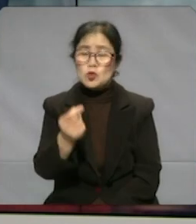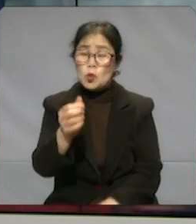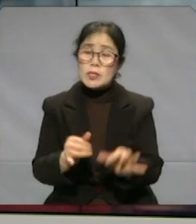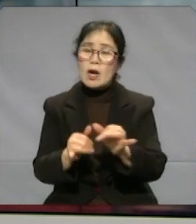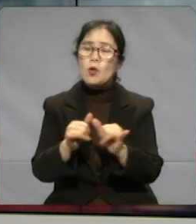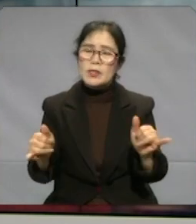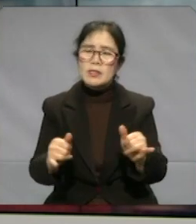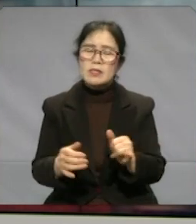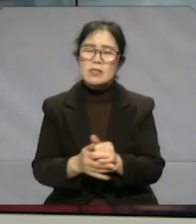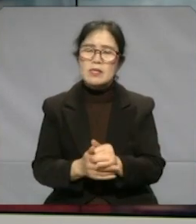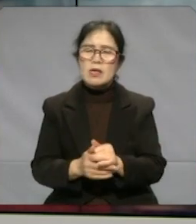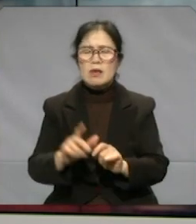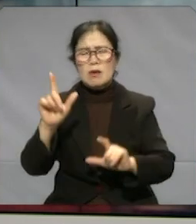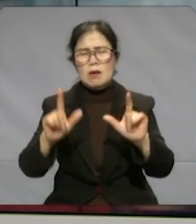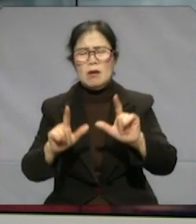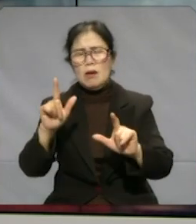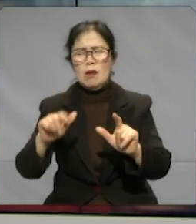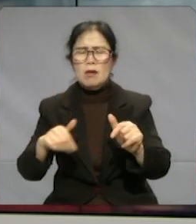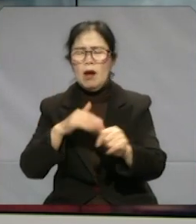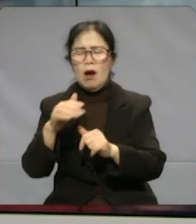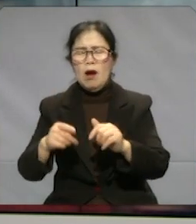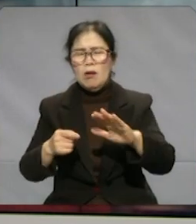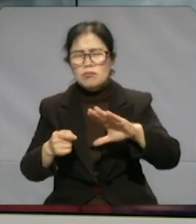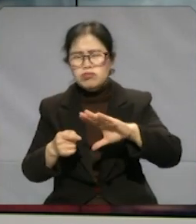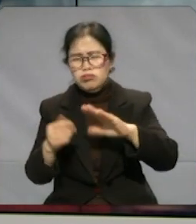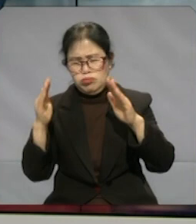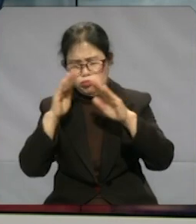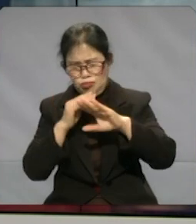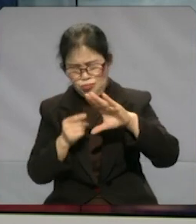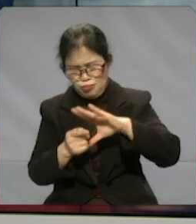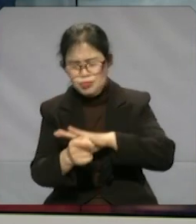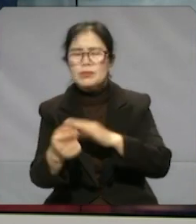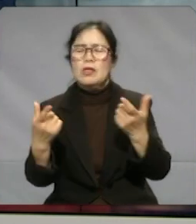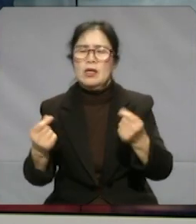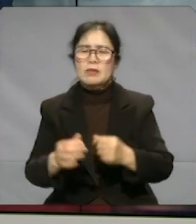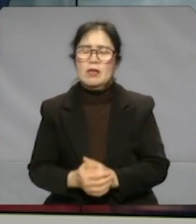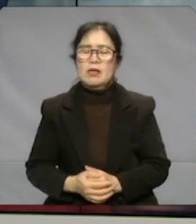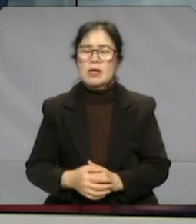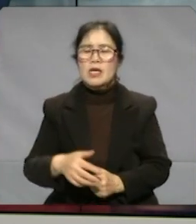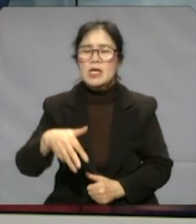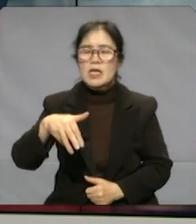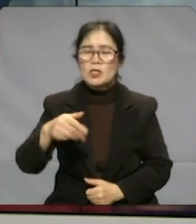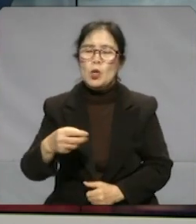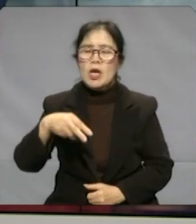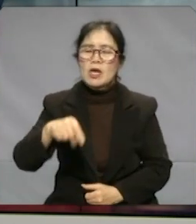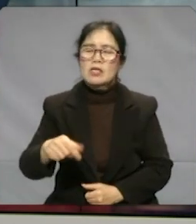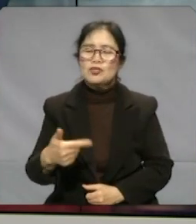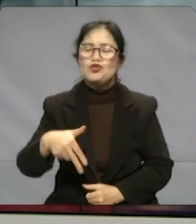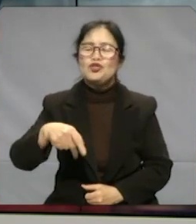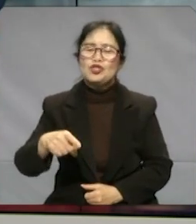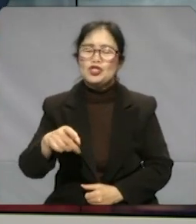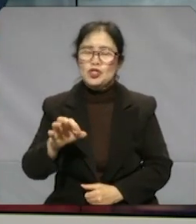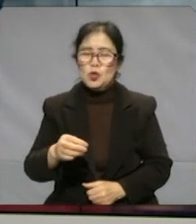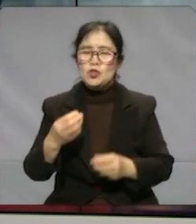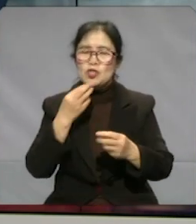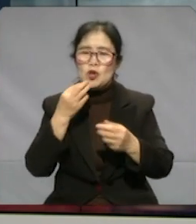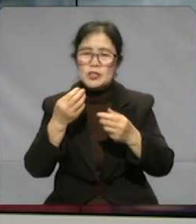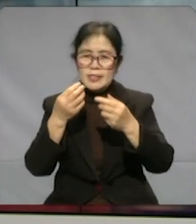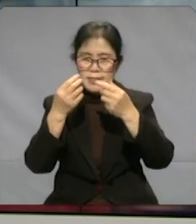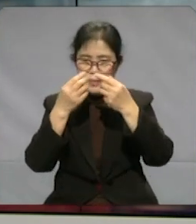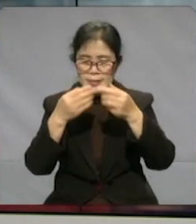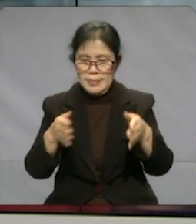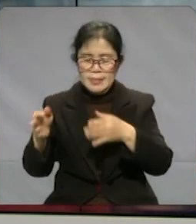소상공인들의 한계 상황, 정말 긴 터널과 같은데요. 최순종 경기대학교 교수와 함께 현실과 해법 조금 더